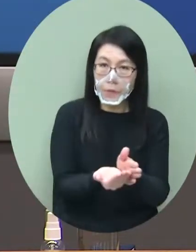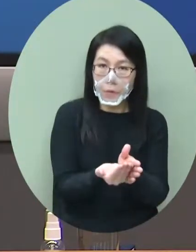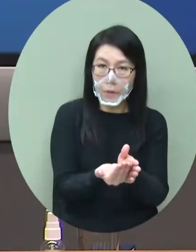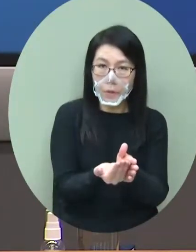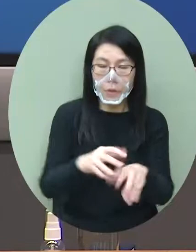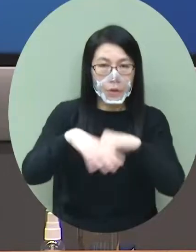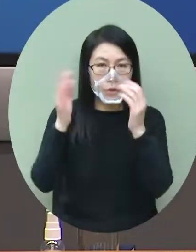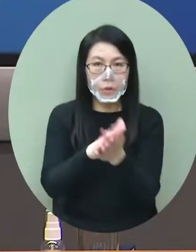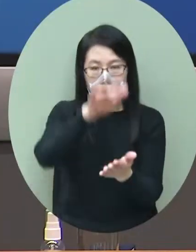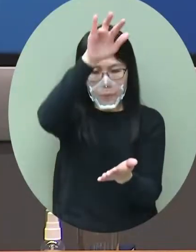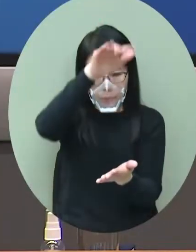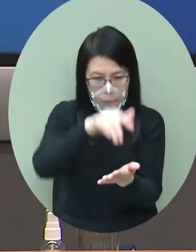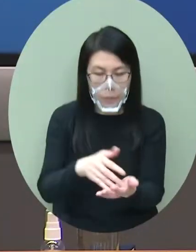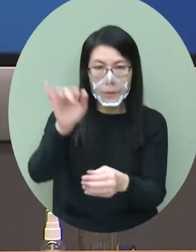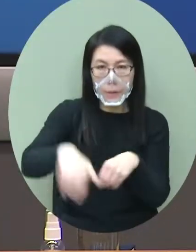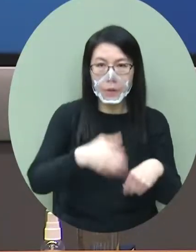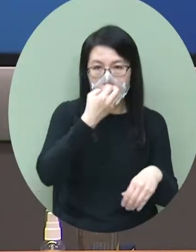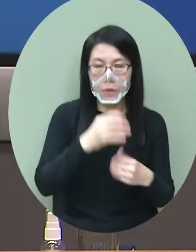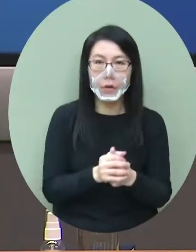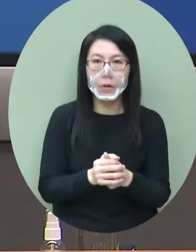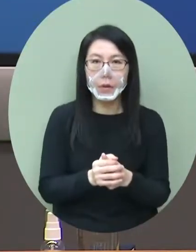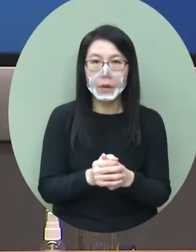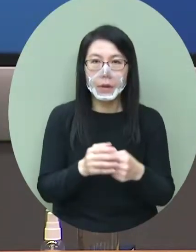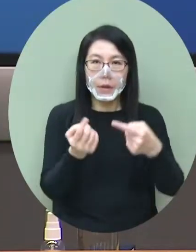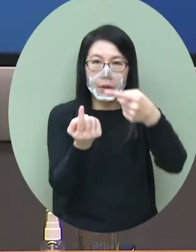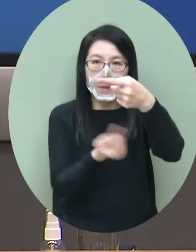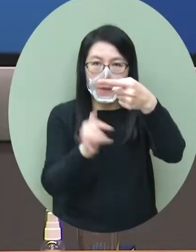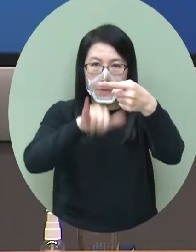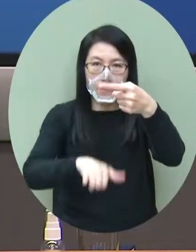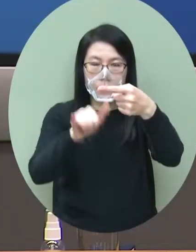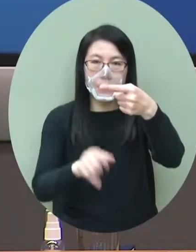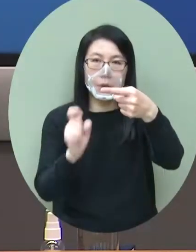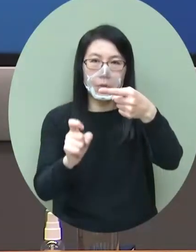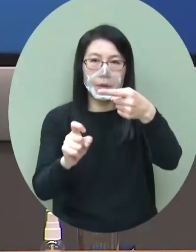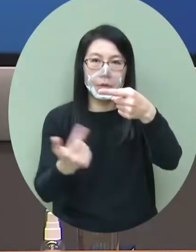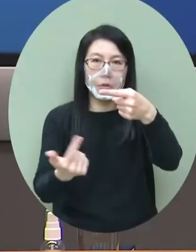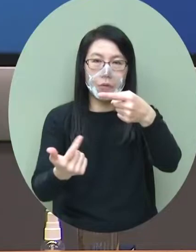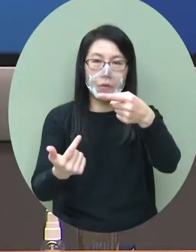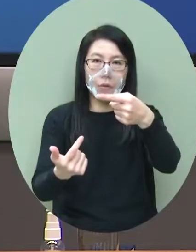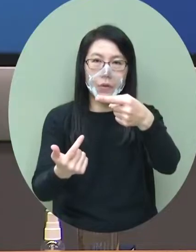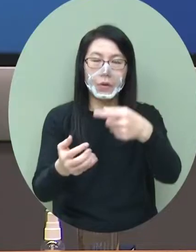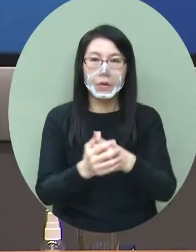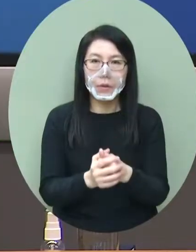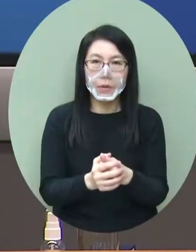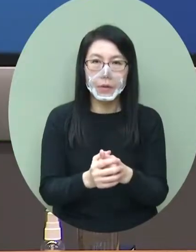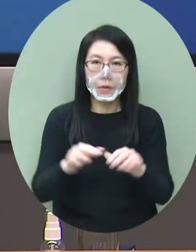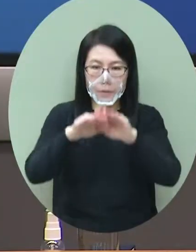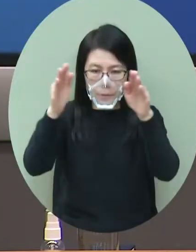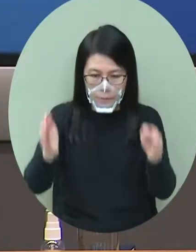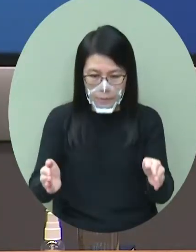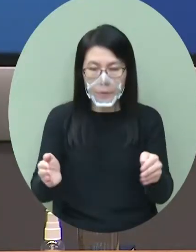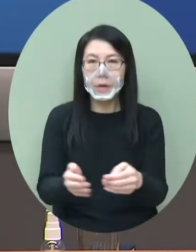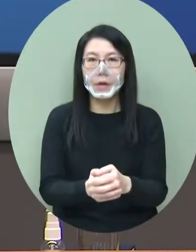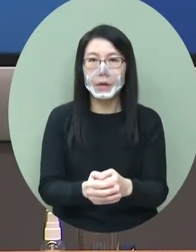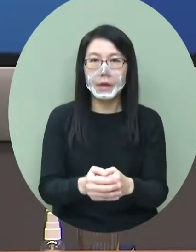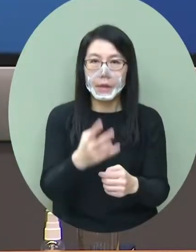口，一共呢就是运输供港的物资呢有16900多个标箱，也就